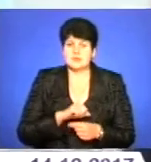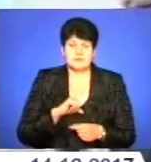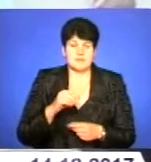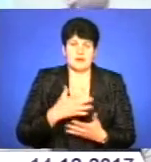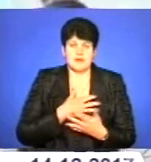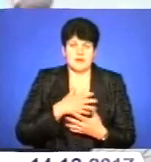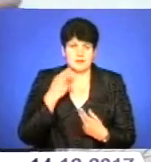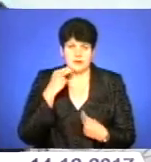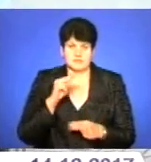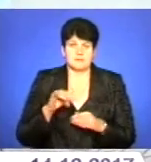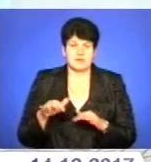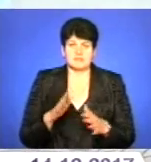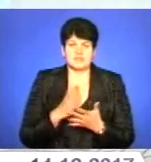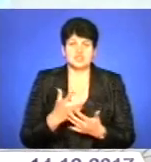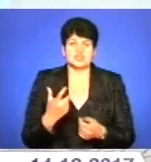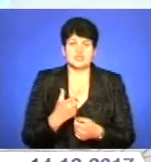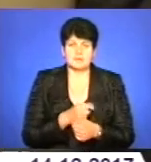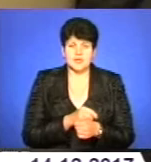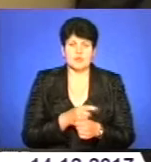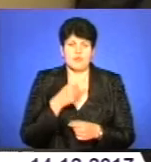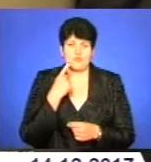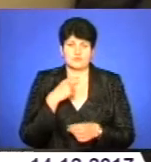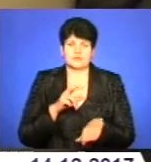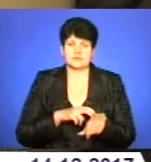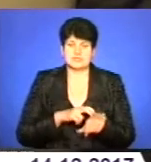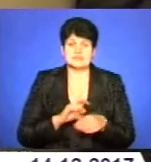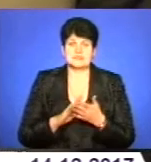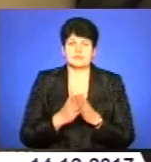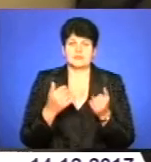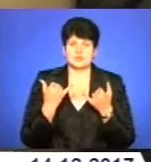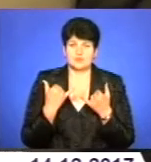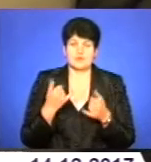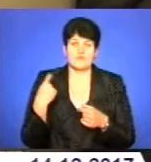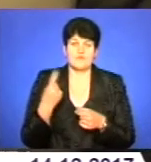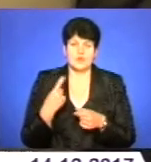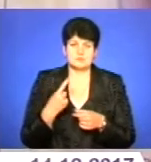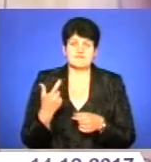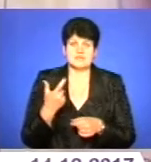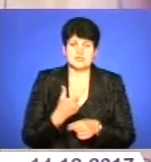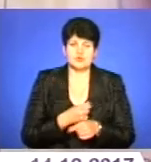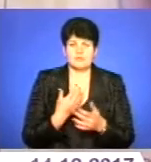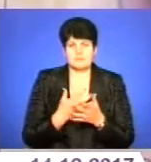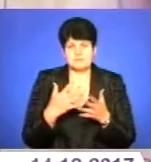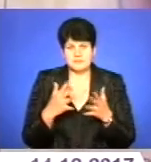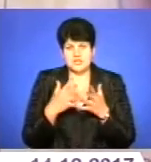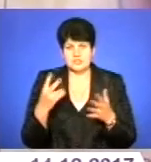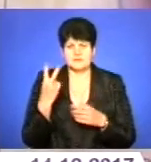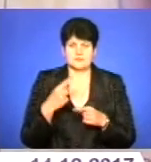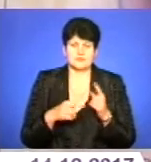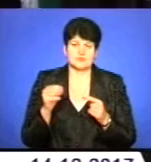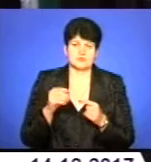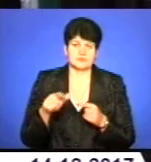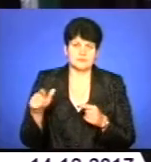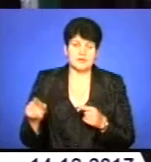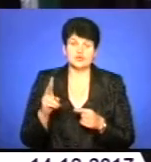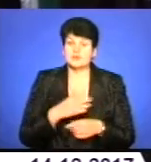вірусних захворювань залишається щеплення, наголошують лікарі. Станом на сьогодні в області вакциновано більш ніж 2000 осіб. Тим, хто не